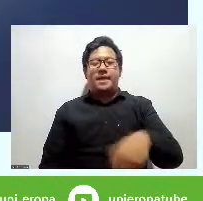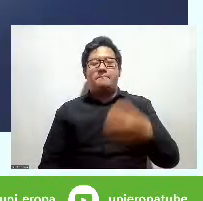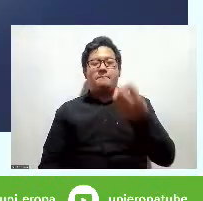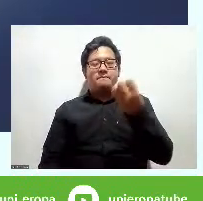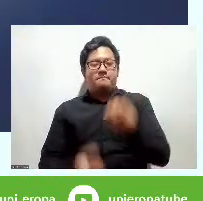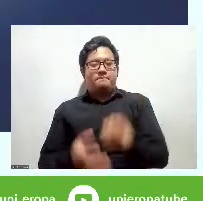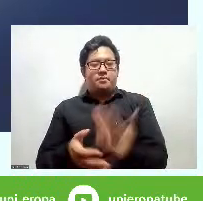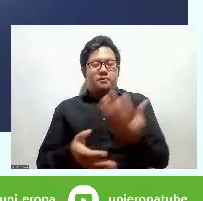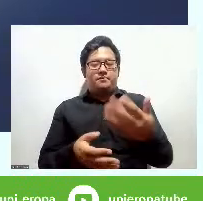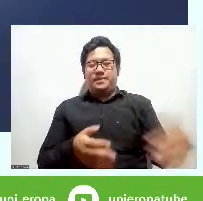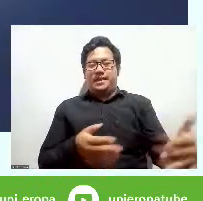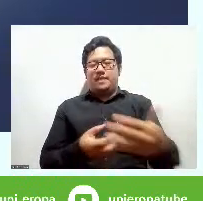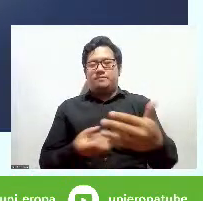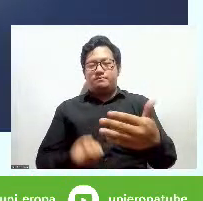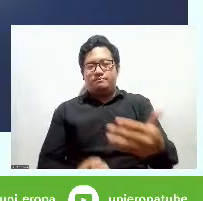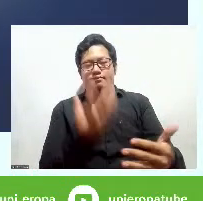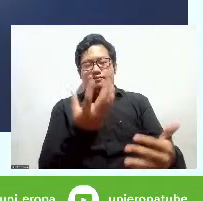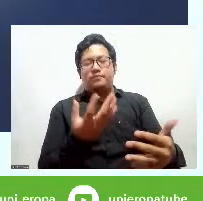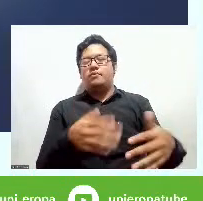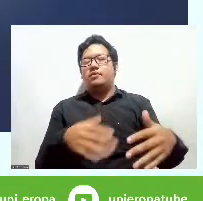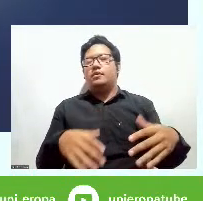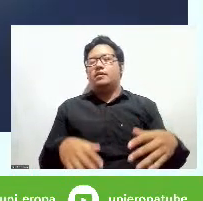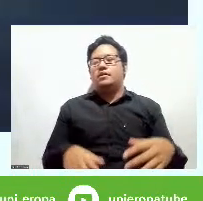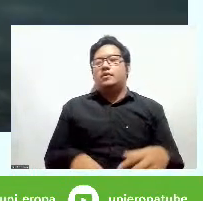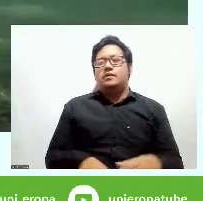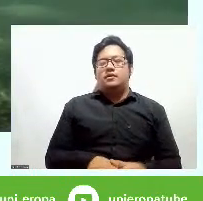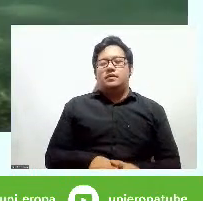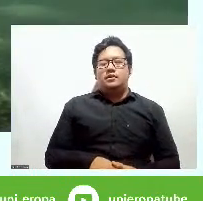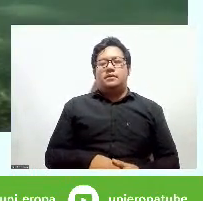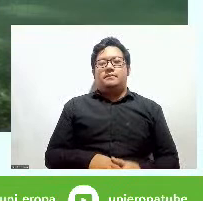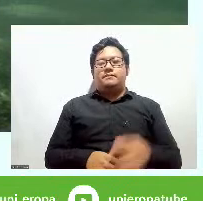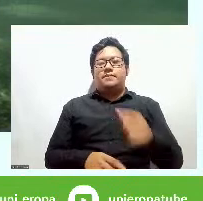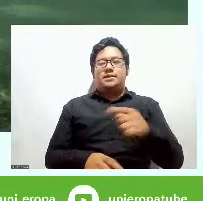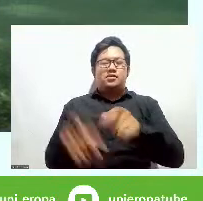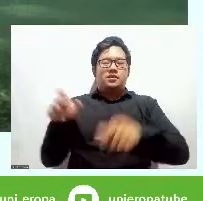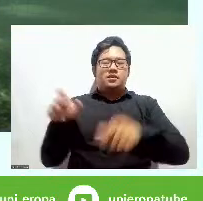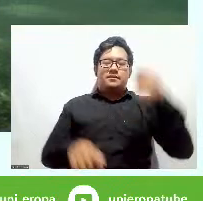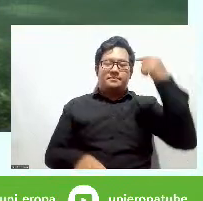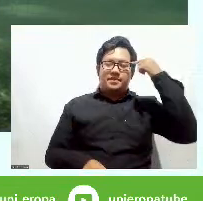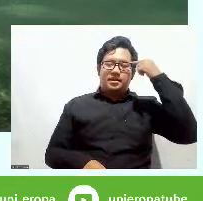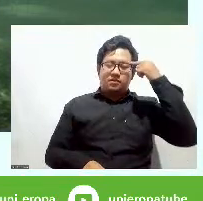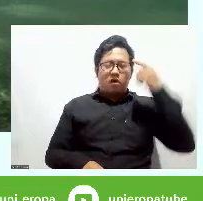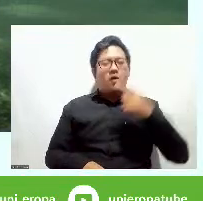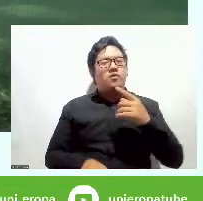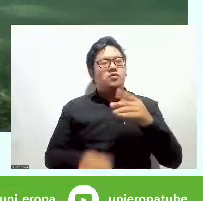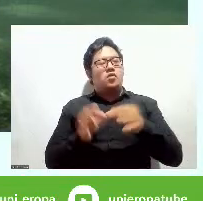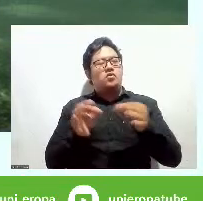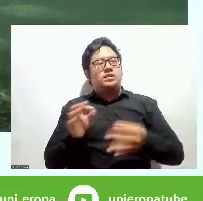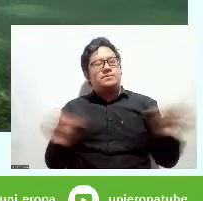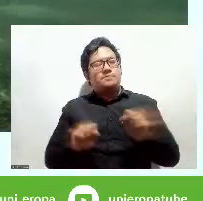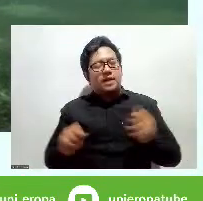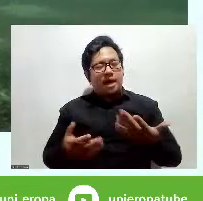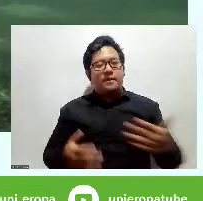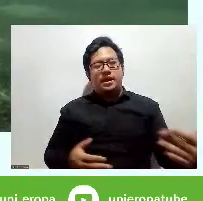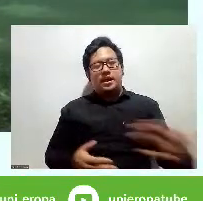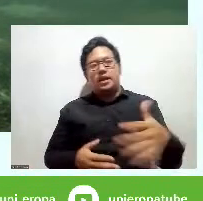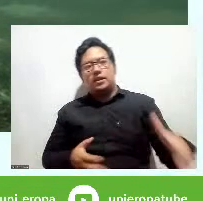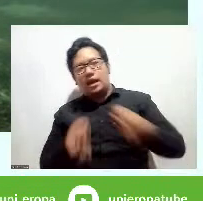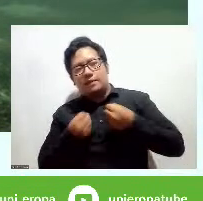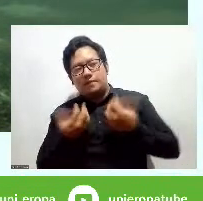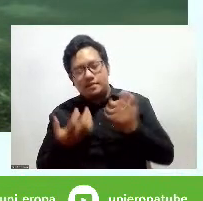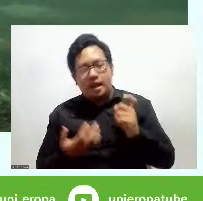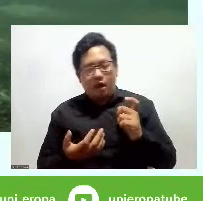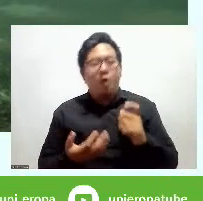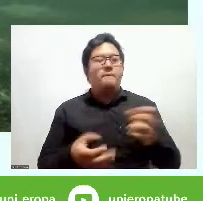bom ikan maka orang masih akan milih yang paling cepat yaitu menggunakan bom ikan ya kalau kemudian dia tahu bahwa kalaupun akan